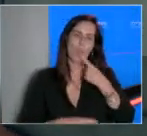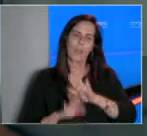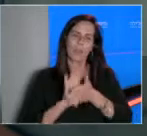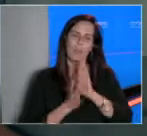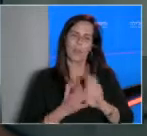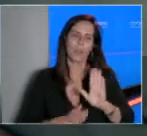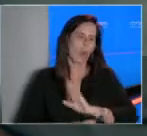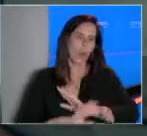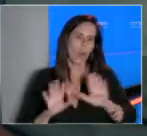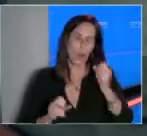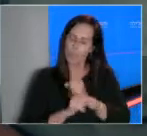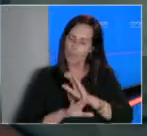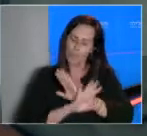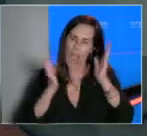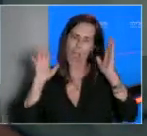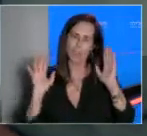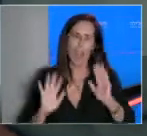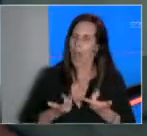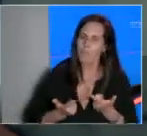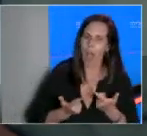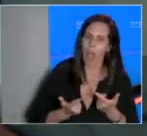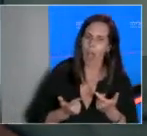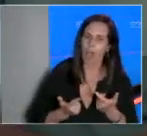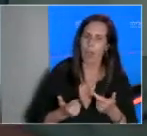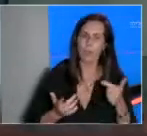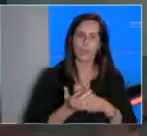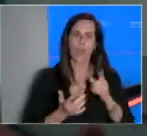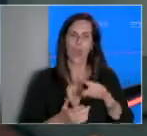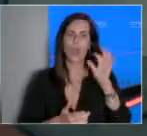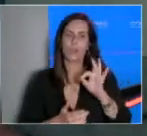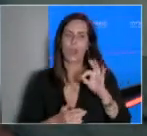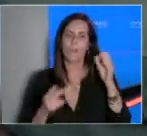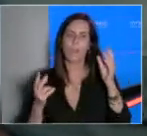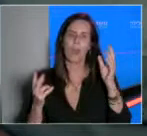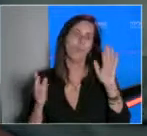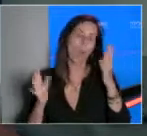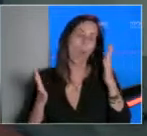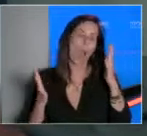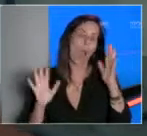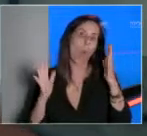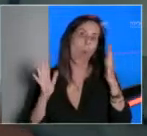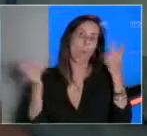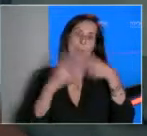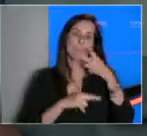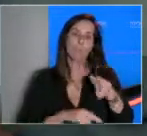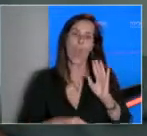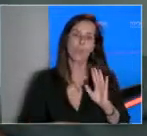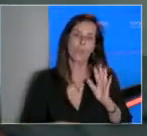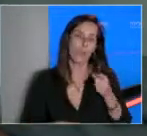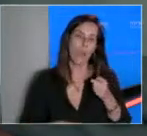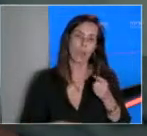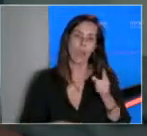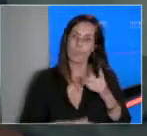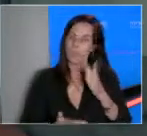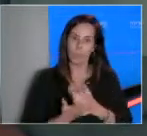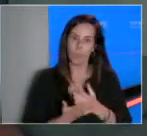מדי, לא לעשות יותר מדי רעש. למה? אבל כדי לא לפגוע בעסקה, שיכולה אולי לקרות, ואולי לקרות,